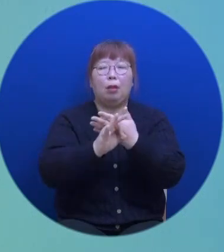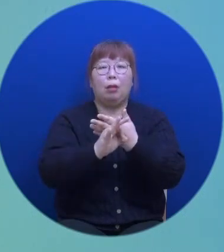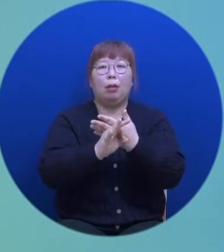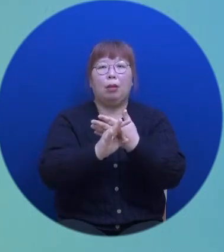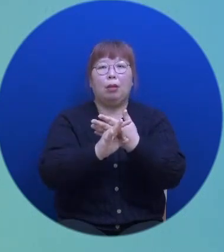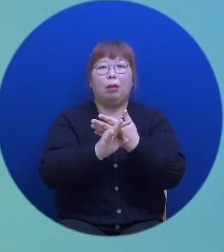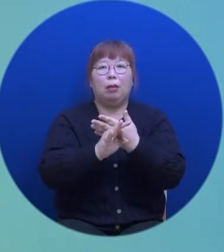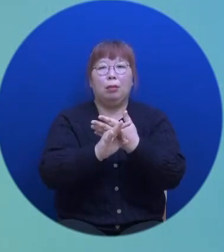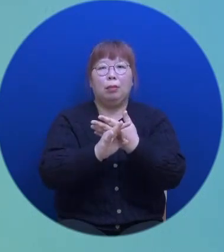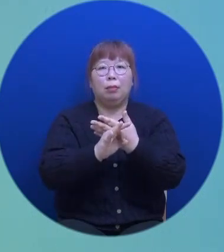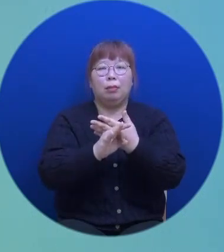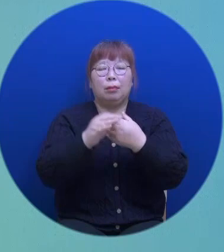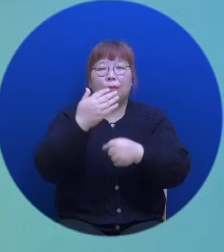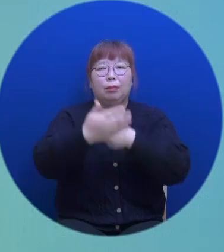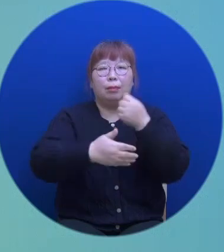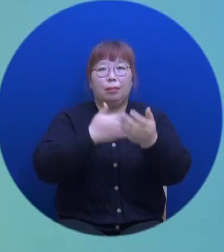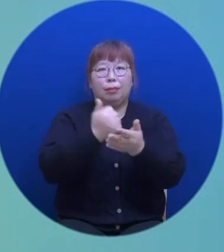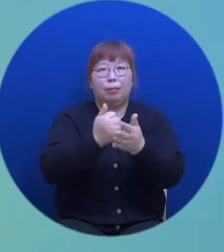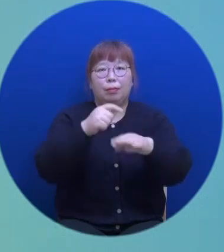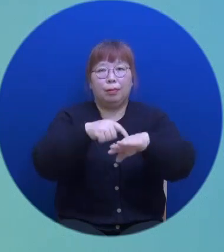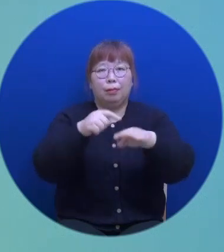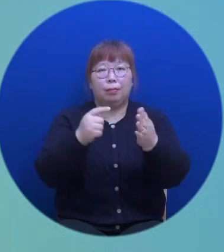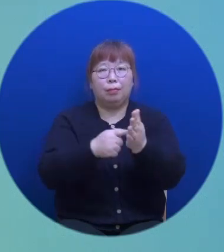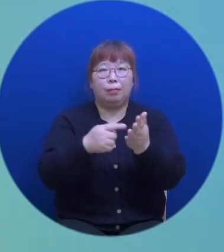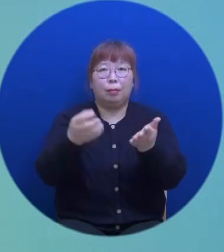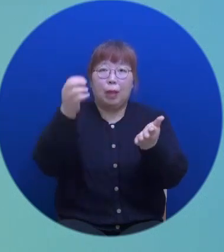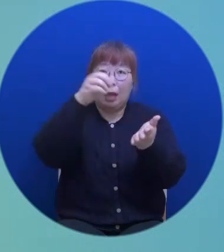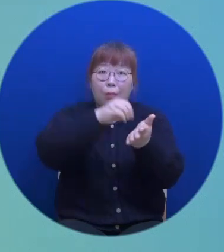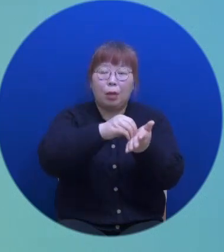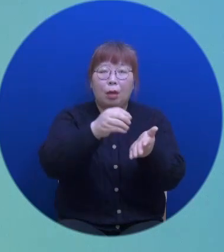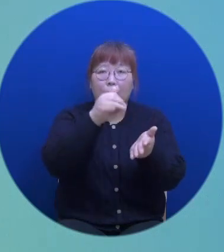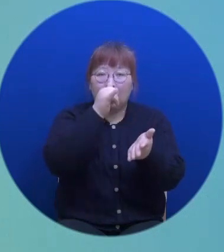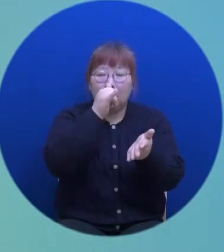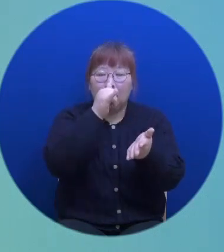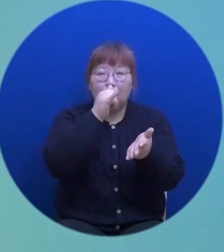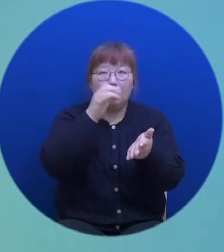마음이 담겨 있는가? 오늘 본문은